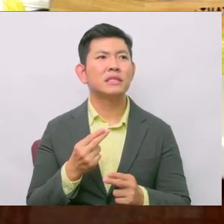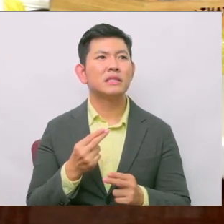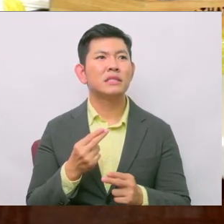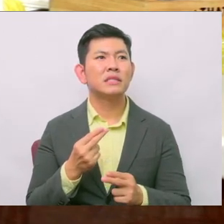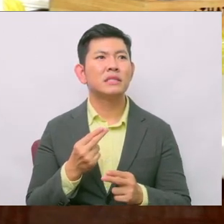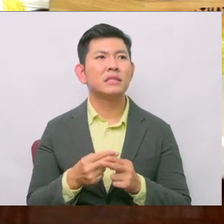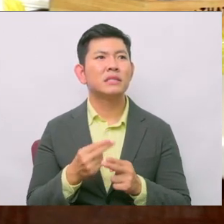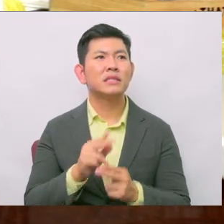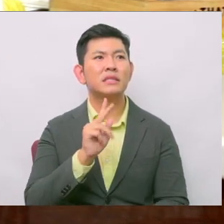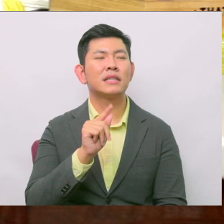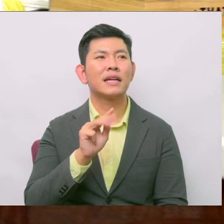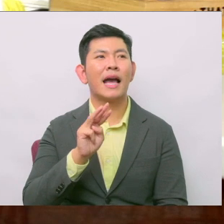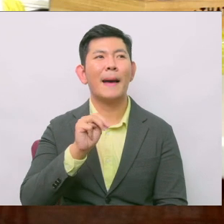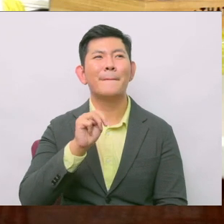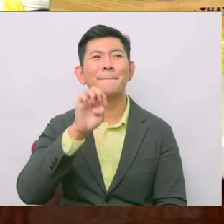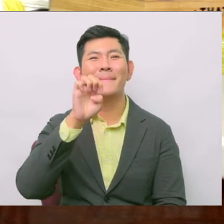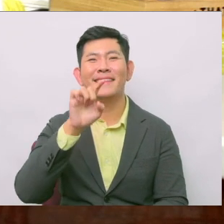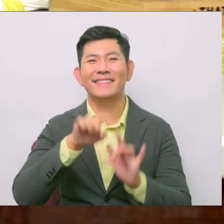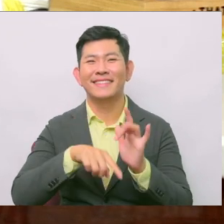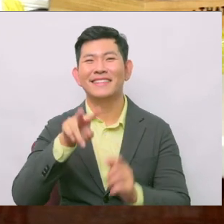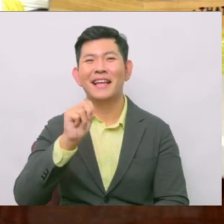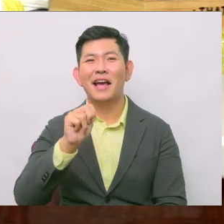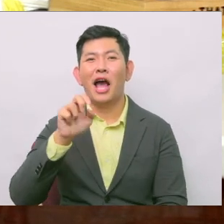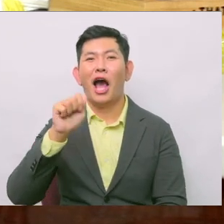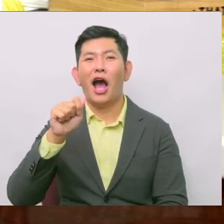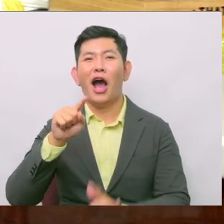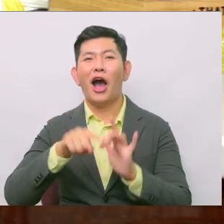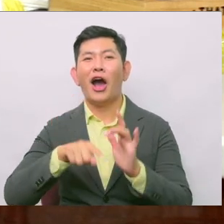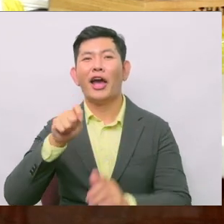ช่ ขมิ้นอ้อยต่างจากขมิ้นชันยังไงคะ